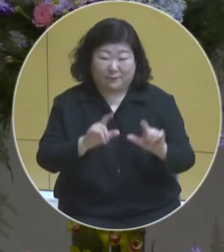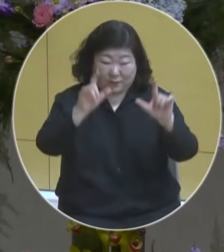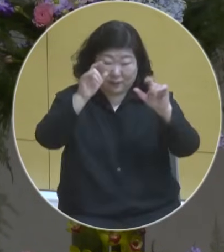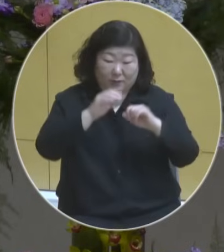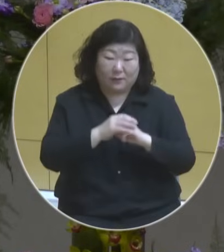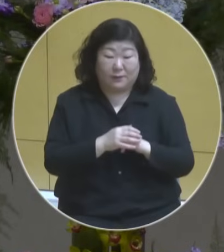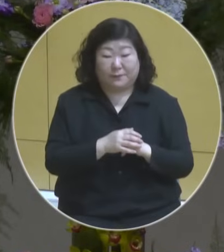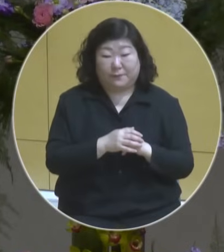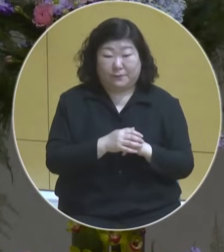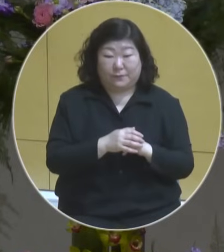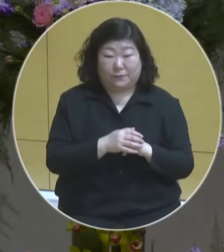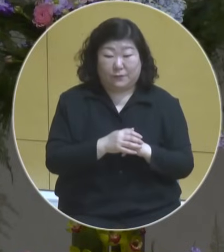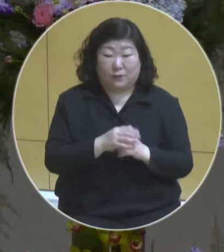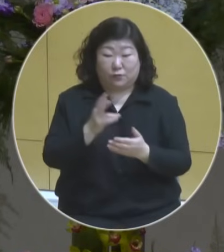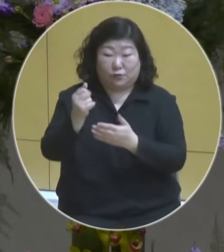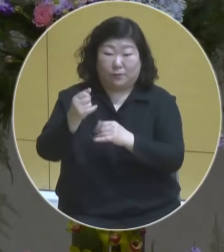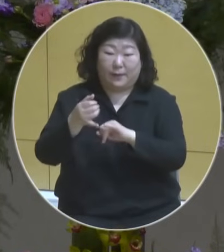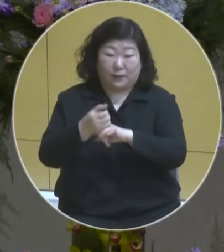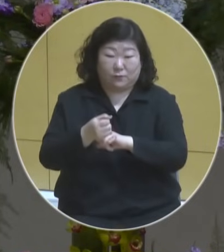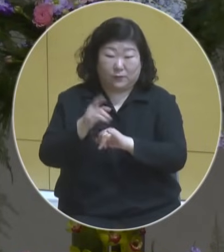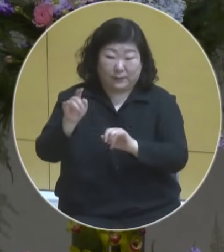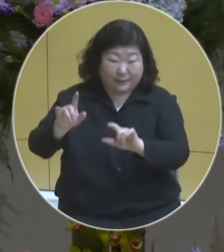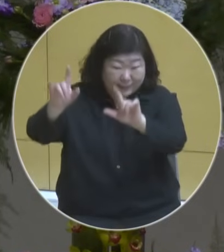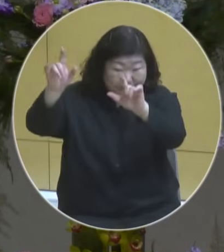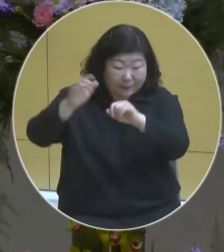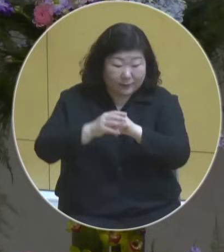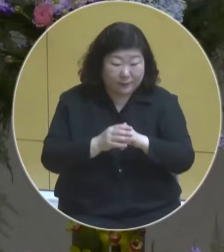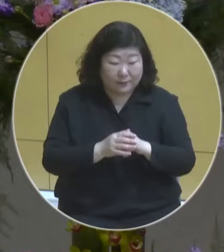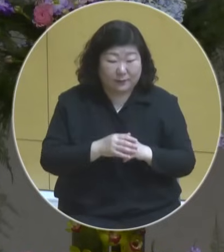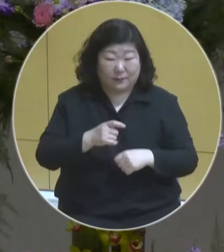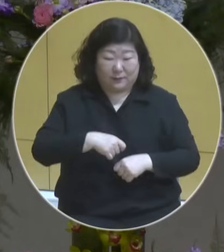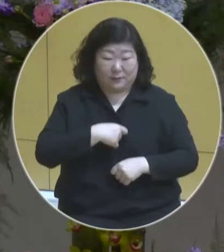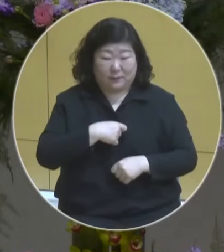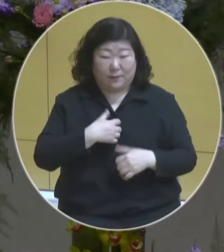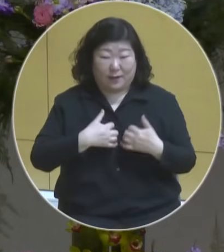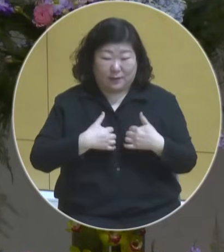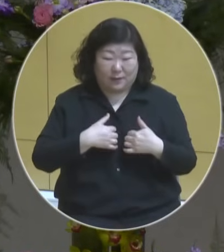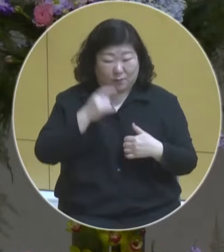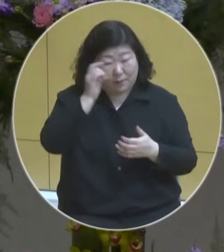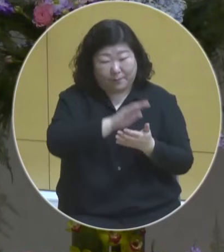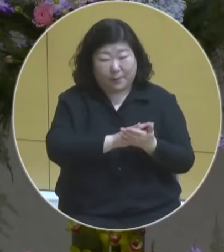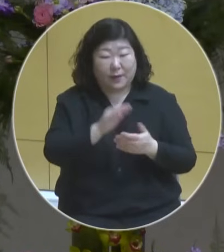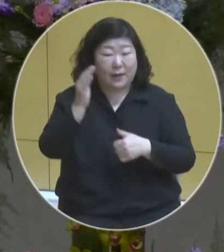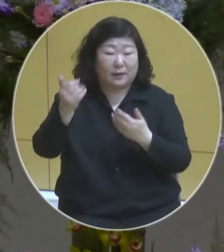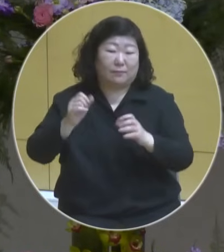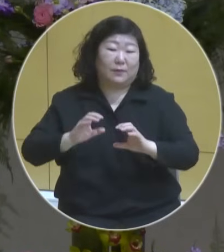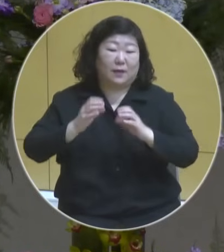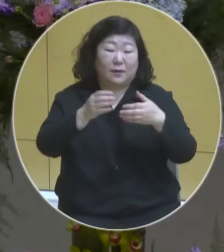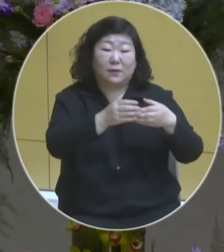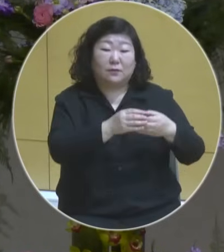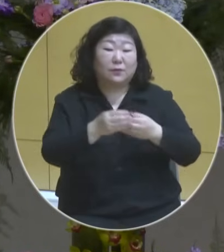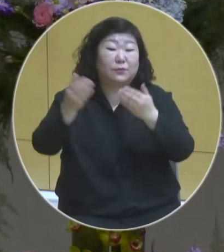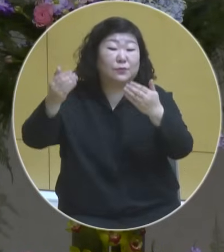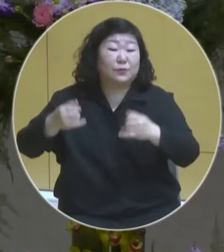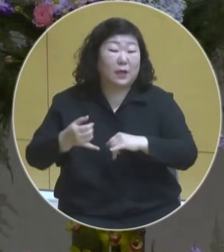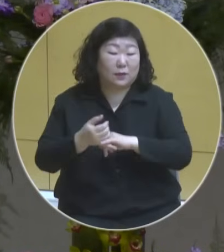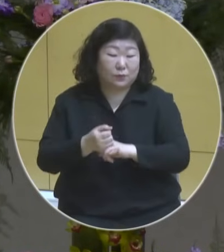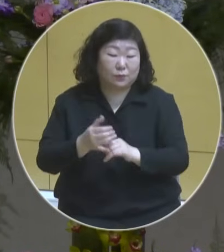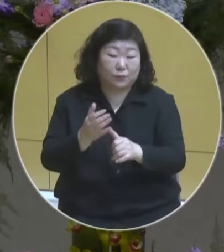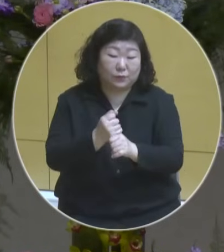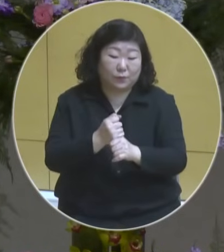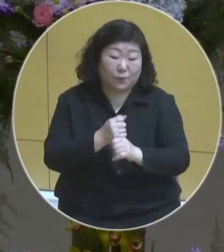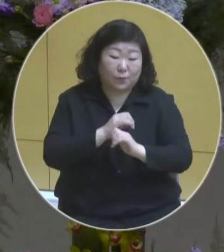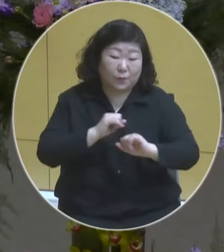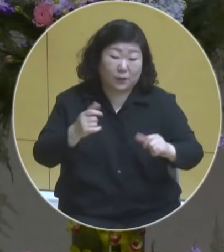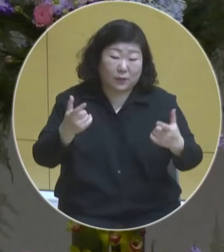약속하신 그날 우리의 삶을 의와 희락과 화평의 하나님 나라로 인도하실 그 주님의 약속을 붙들고 광야